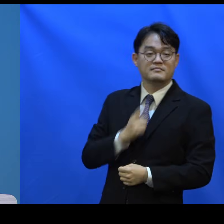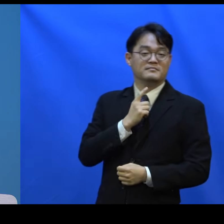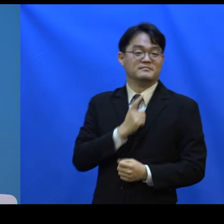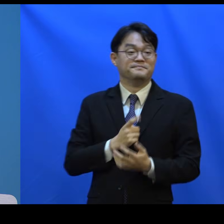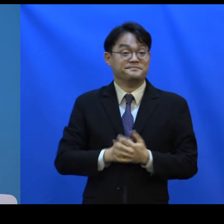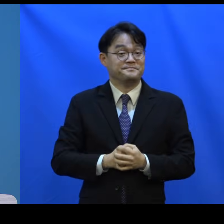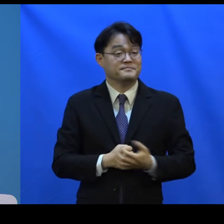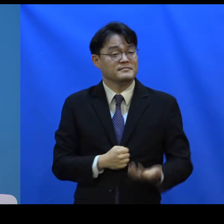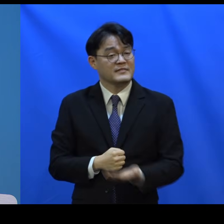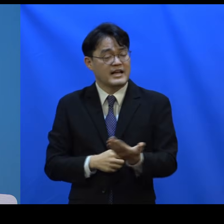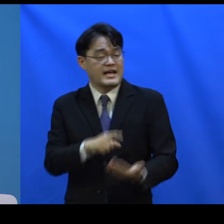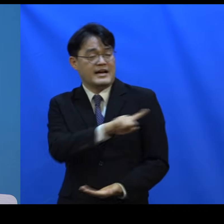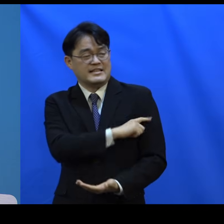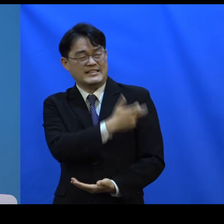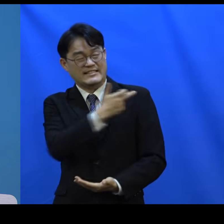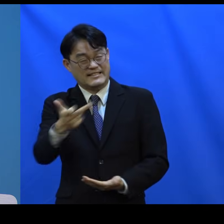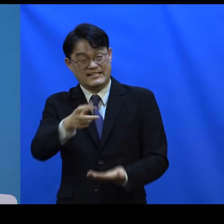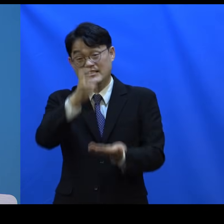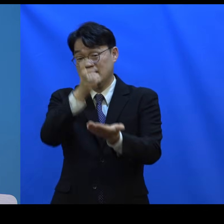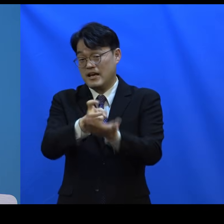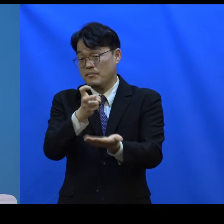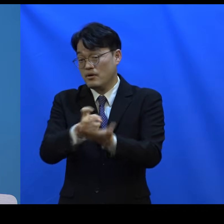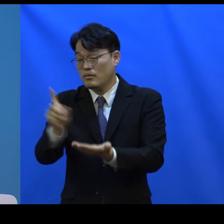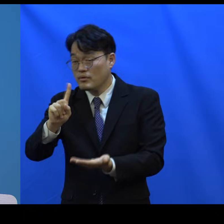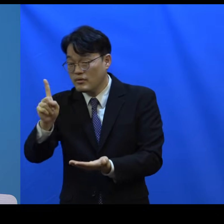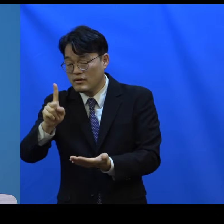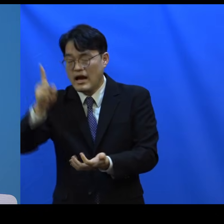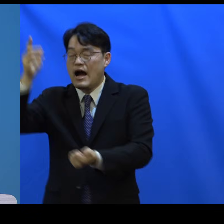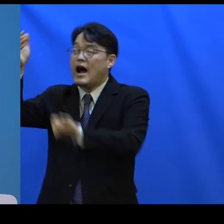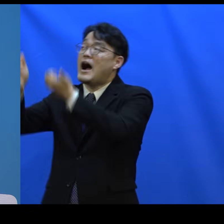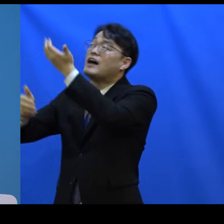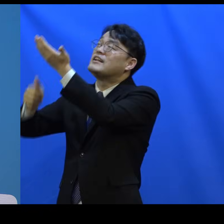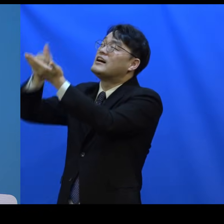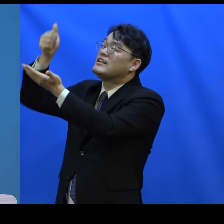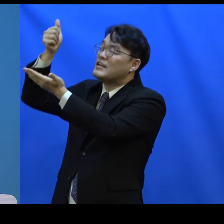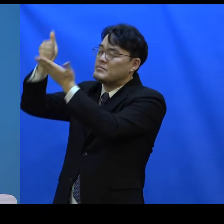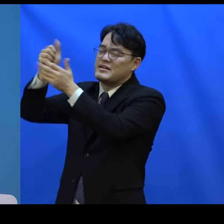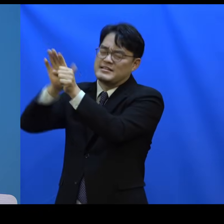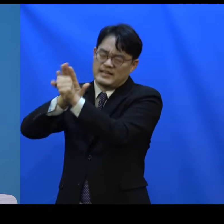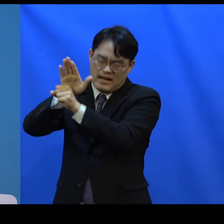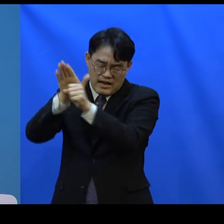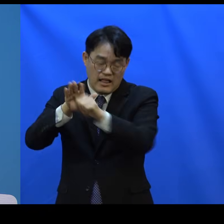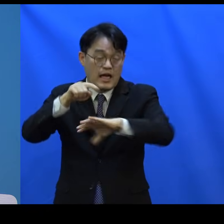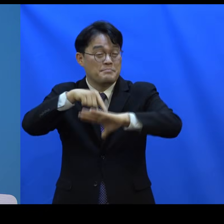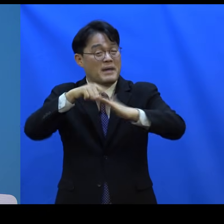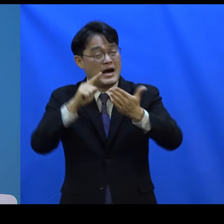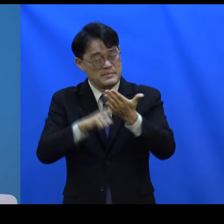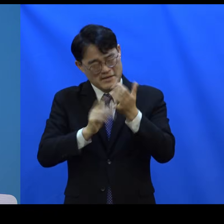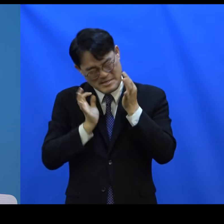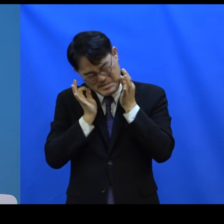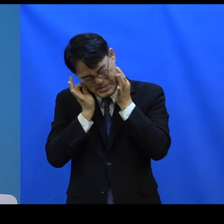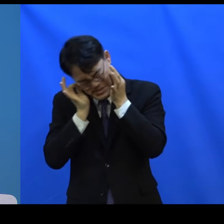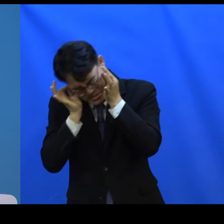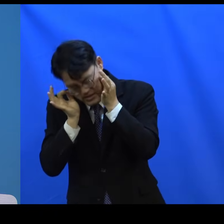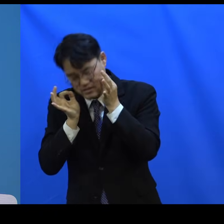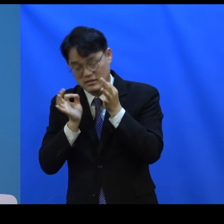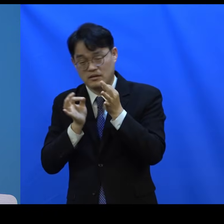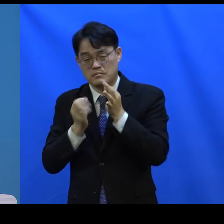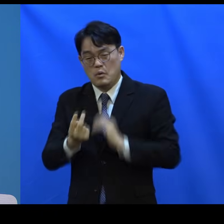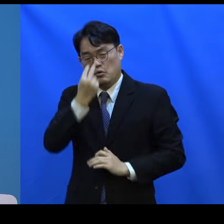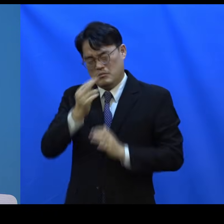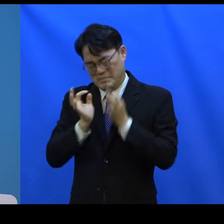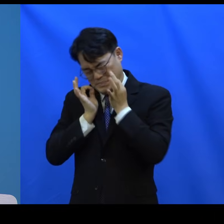이것은 유대 신앙의 중심 고백이에요. 그 신명기 6장 5절에 있는 쉐마를 얘기하신 겁니다.